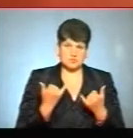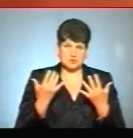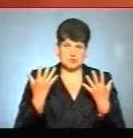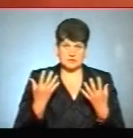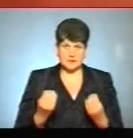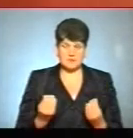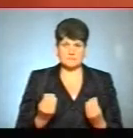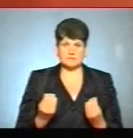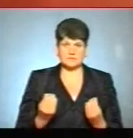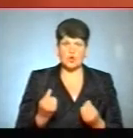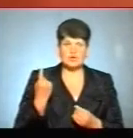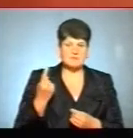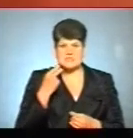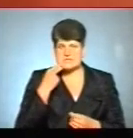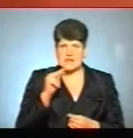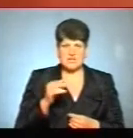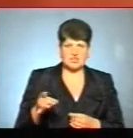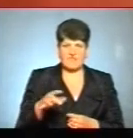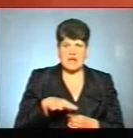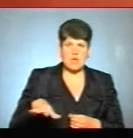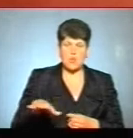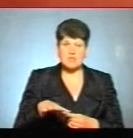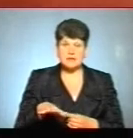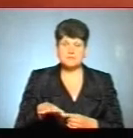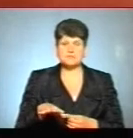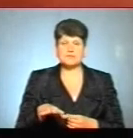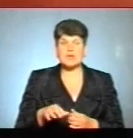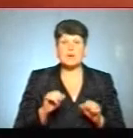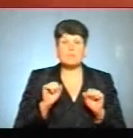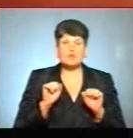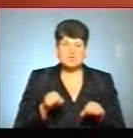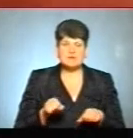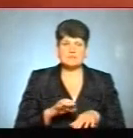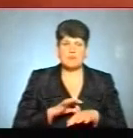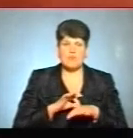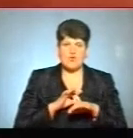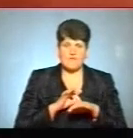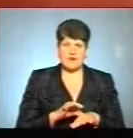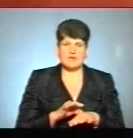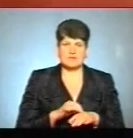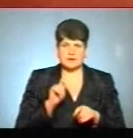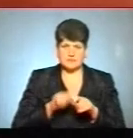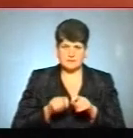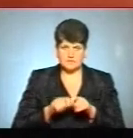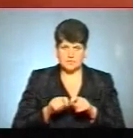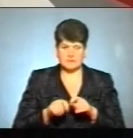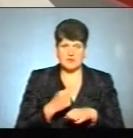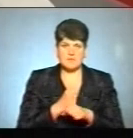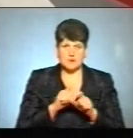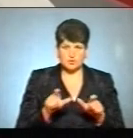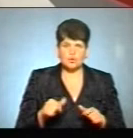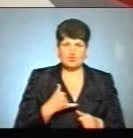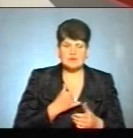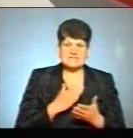день одним із кращих в регіоні. І можливість проведення досліджень лабораторних в нас